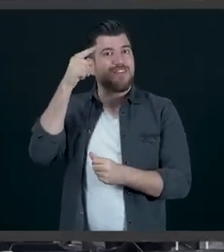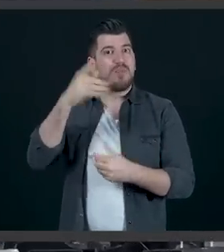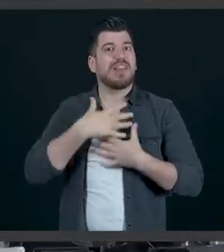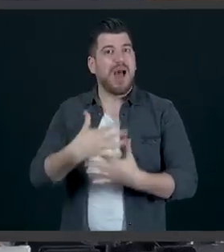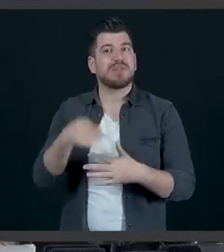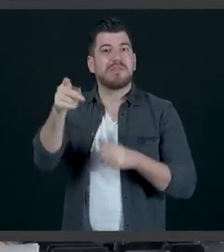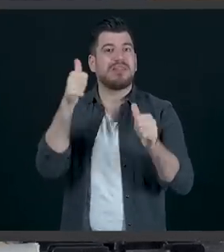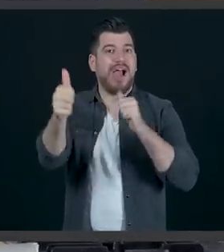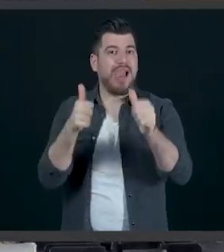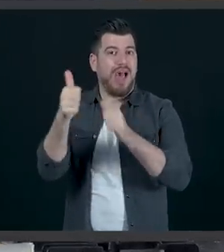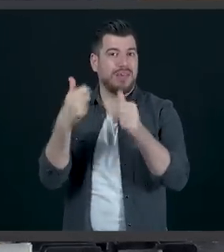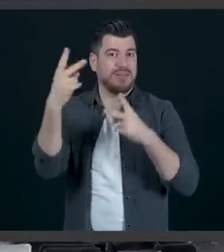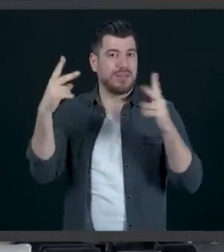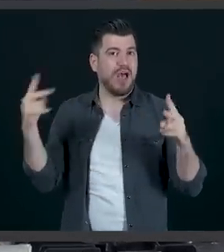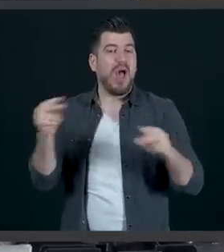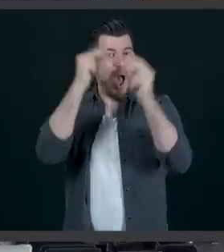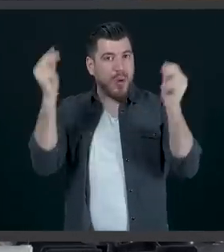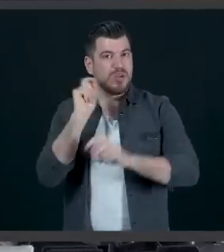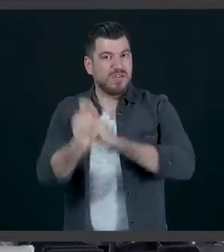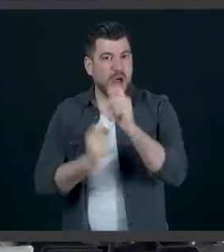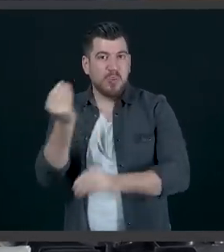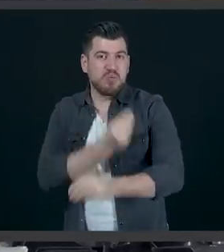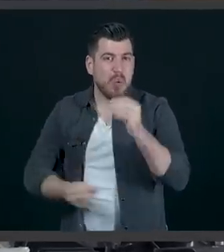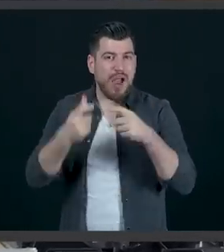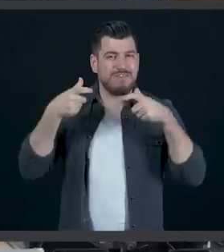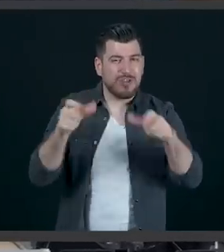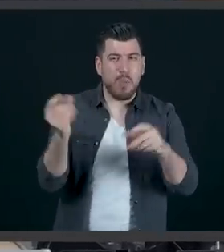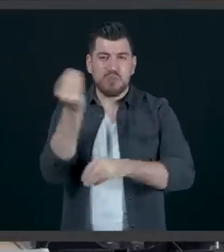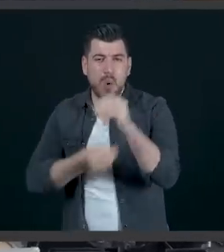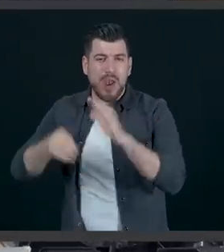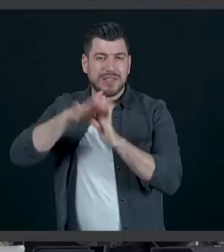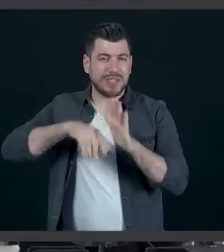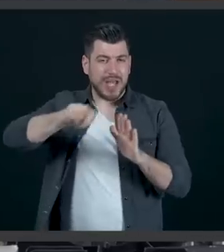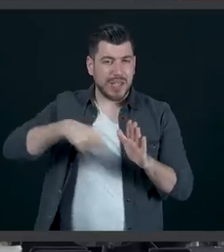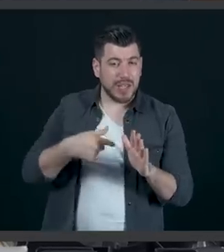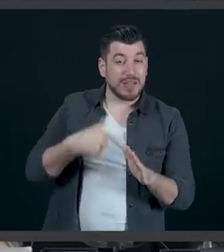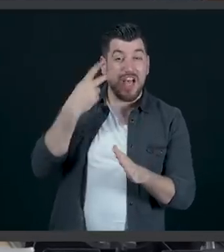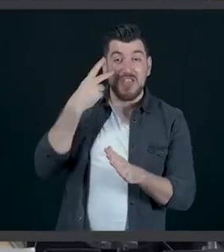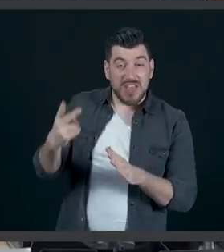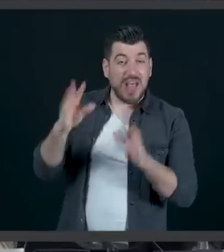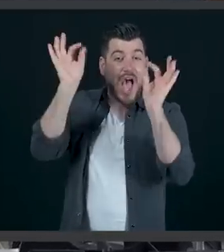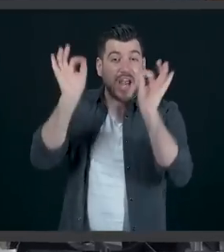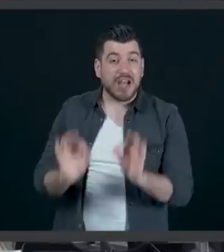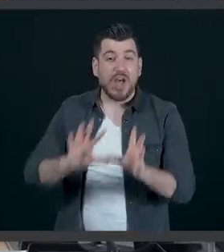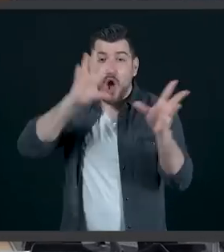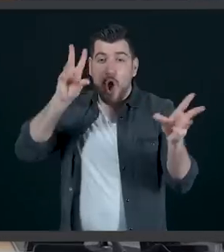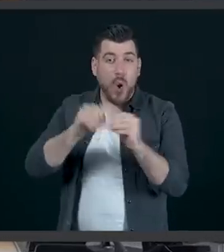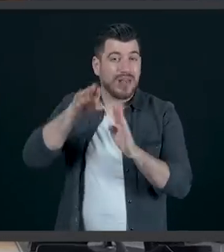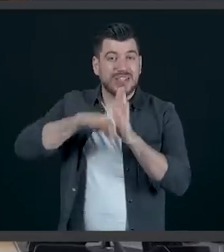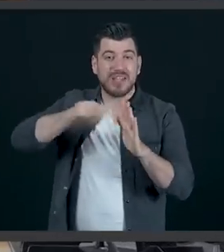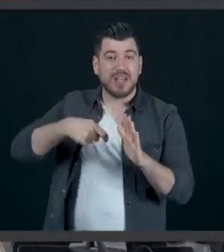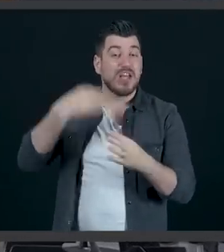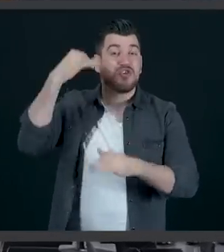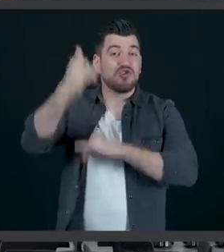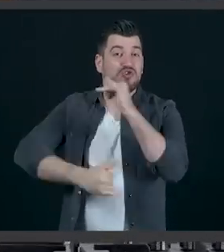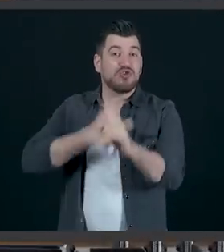αγάπη σας, οπότε κάνουμε περισσότερα βιντεάκια, περισσότερες συνταγές. Μην ξεχάσετε να δείτε αναλυτικά τη συνταγή στο